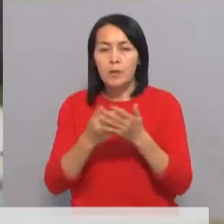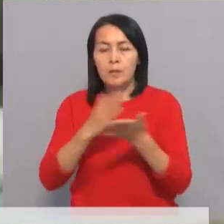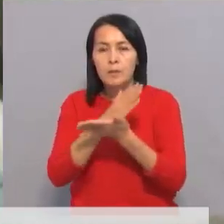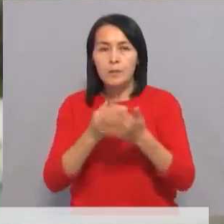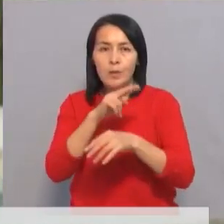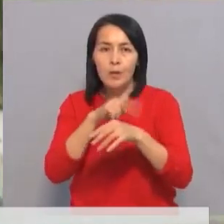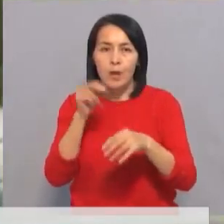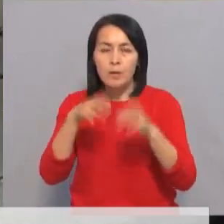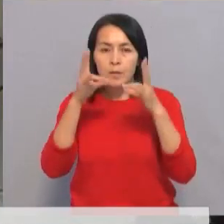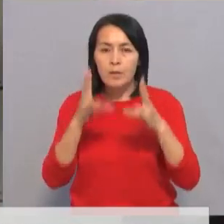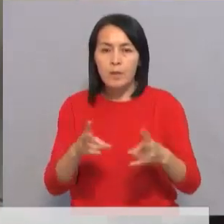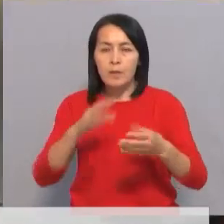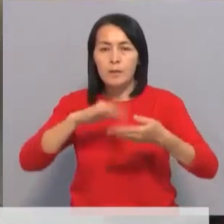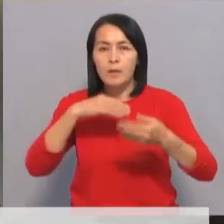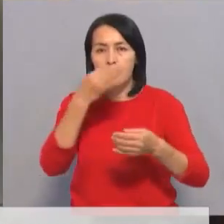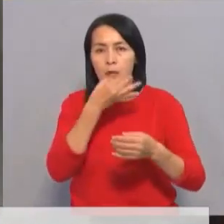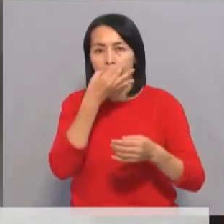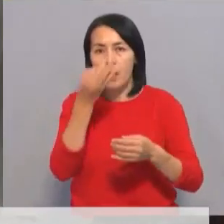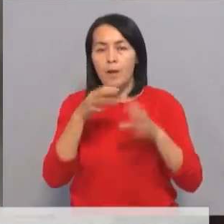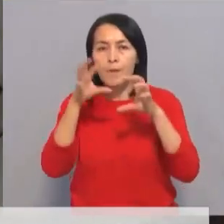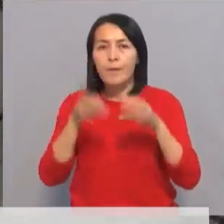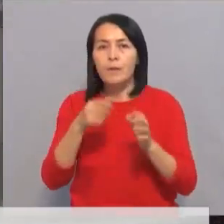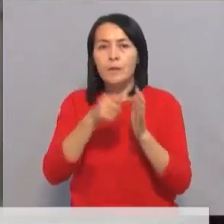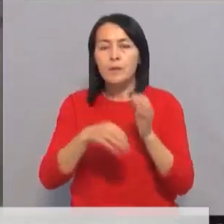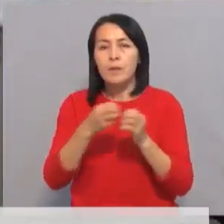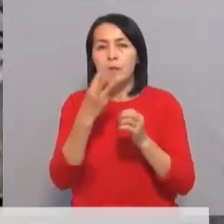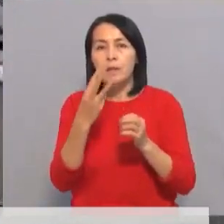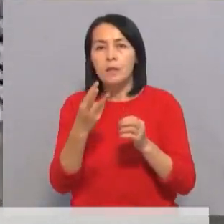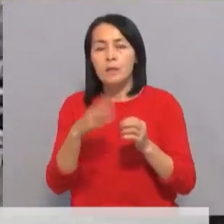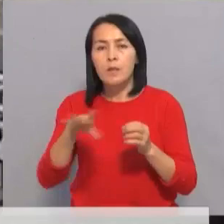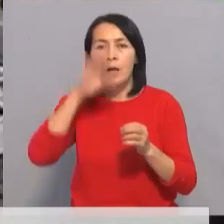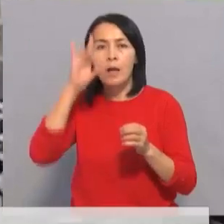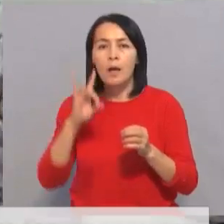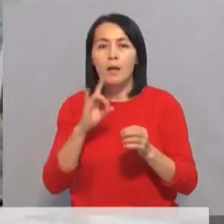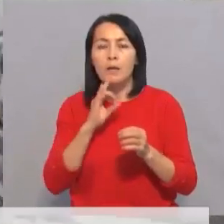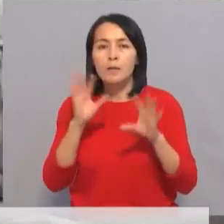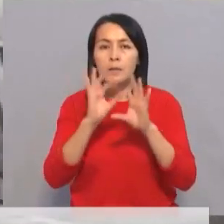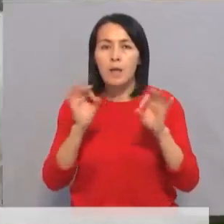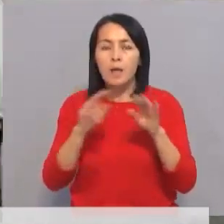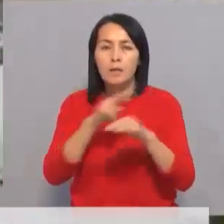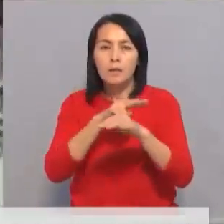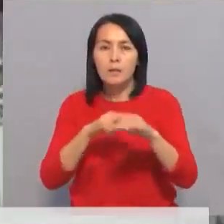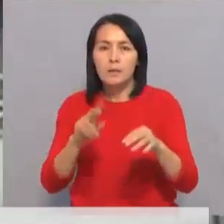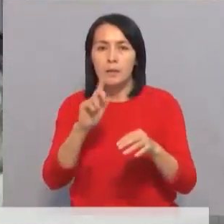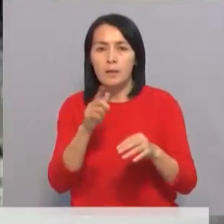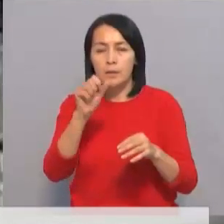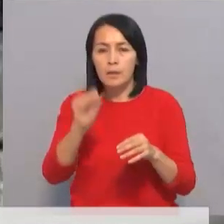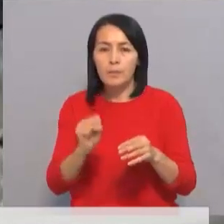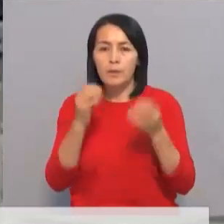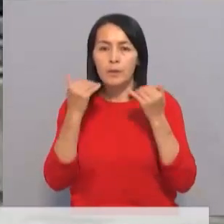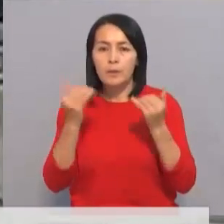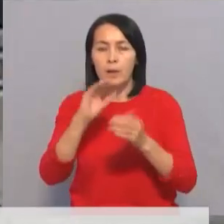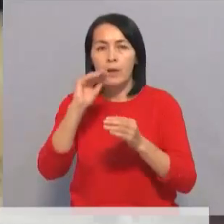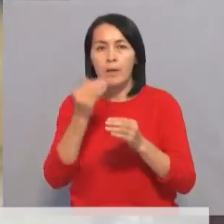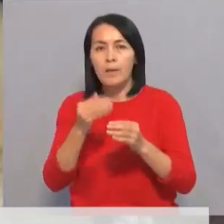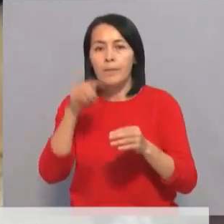сотрудников полиции нарушитель привлечен к ответственности по статье 613 КОАПРК, рассказал инспектор Габит Абдрахман. По